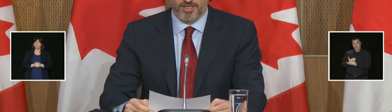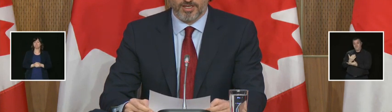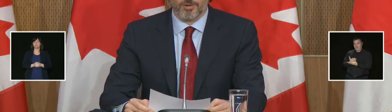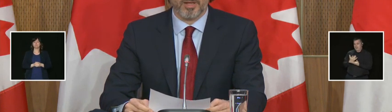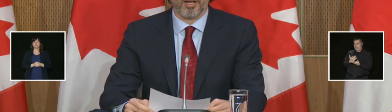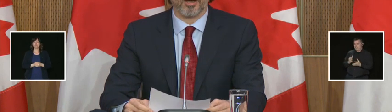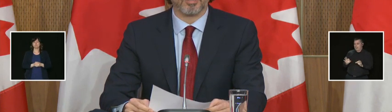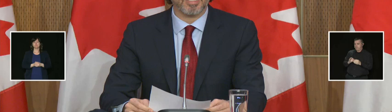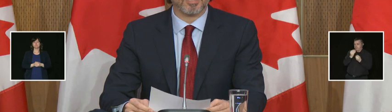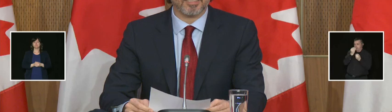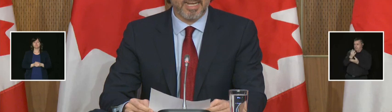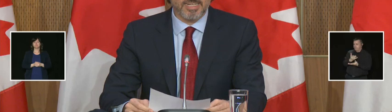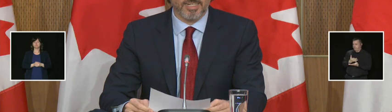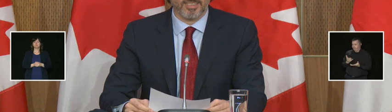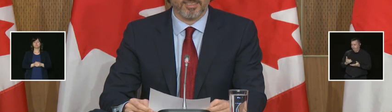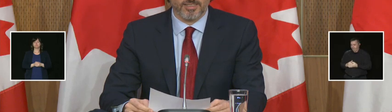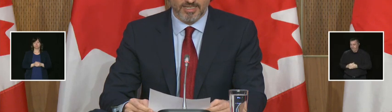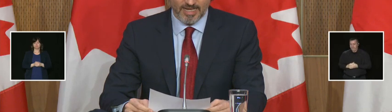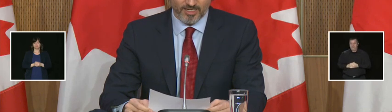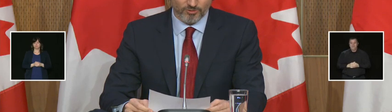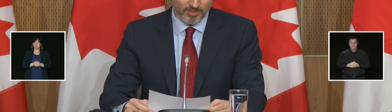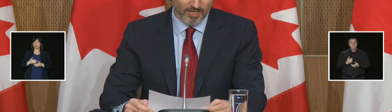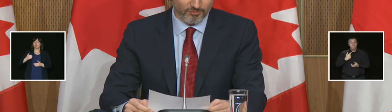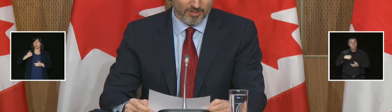benoît extended